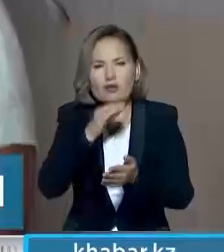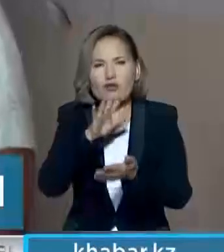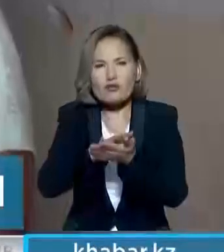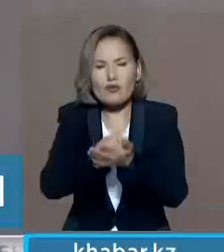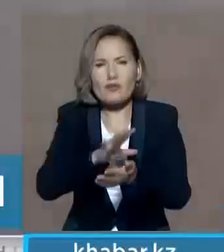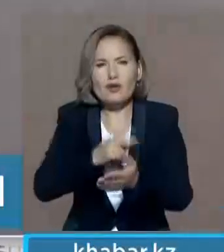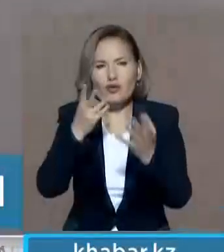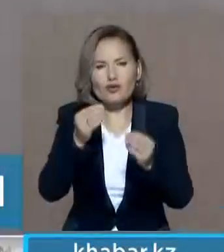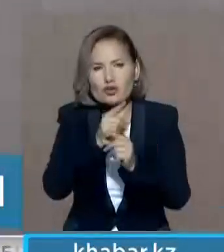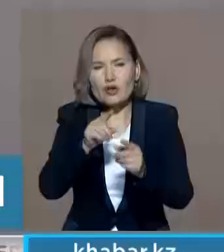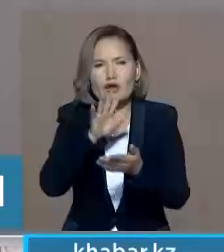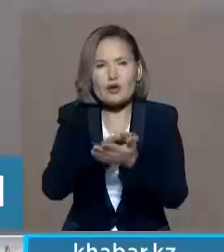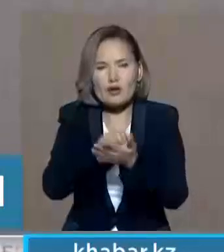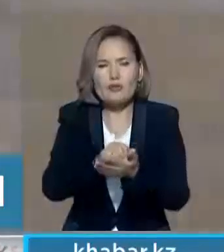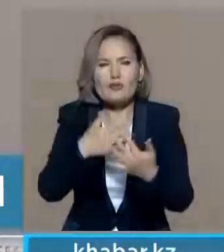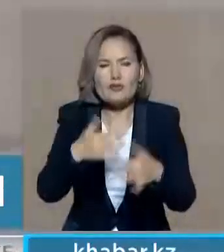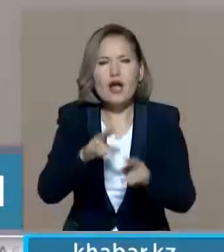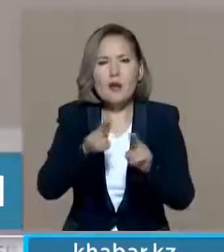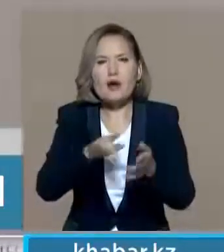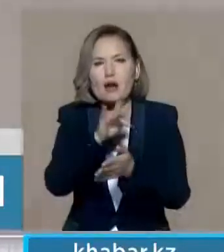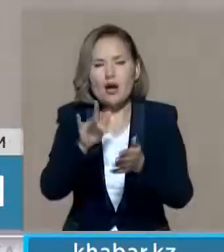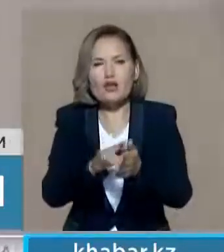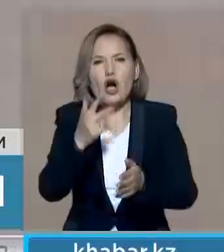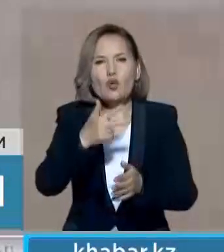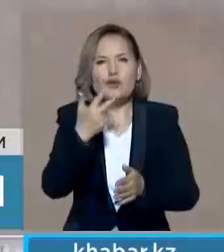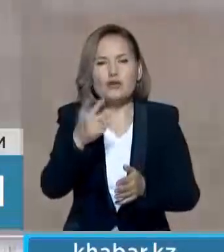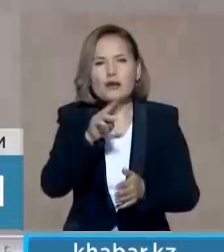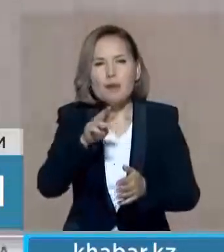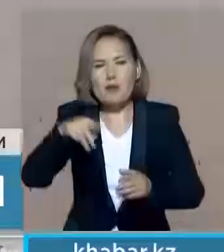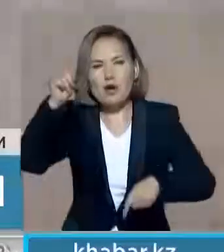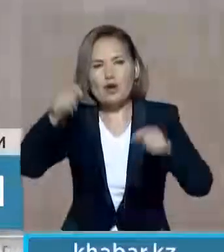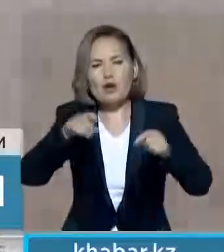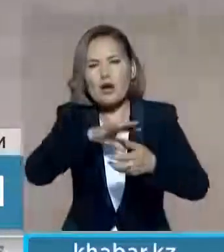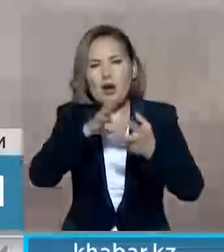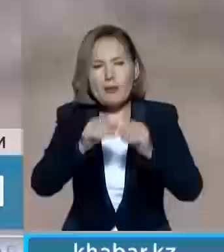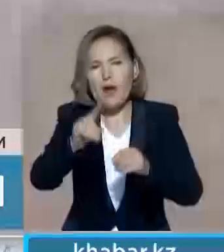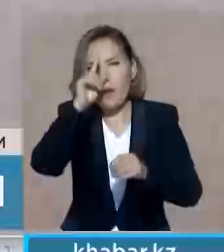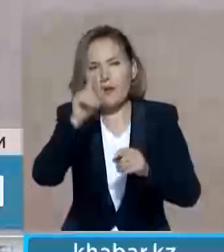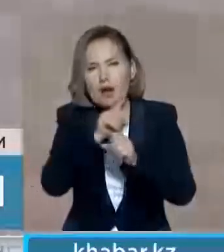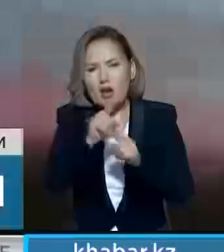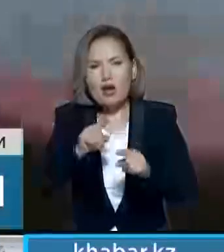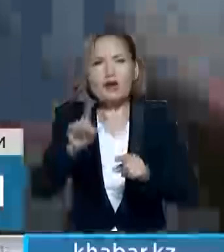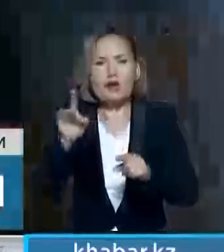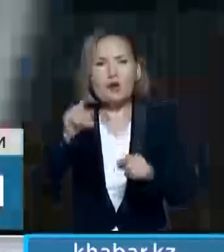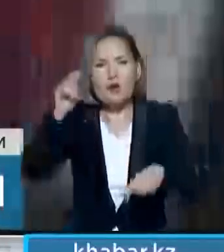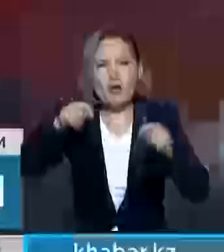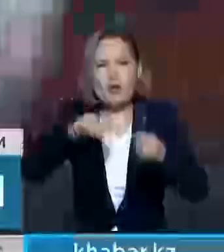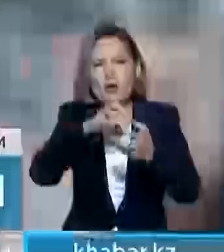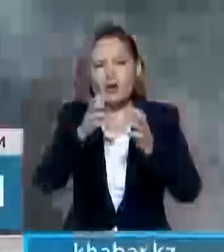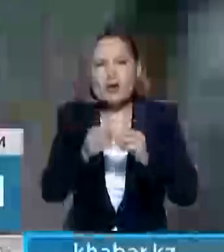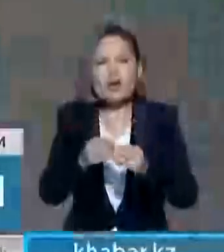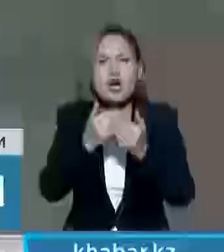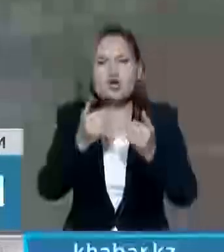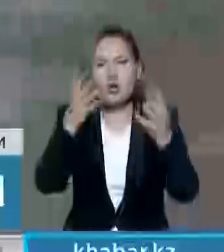ол бөлініп кетті. Петропавлда кешеден бері 33 миллиметр жаңбыр жауған, бұл жауынның бір айлық мөлшеріне жетіп қалады дейді синоптиктер.